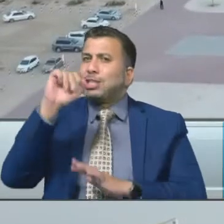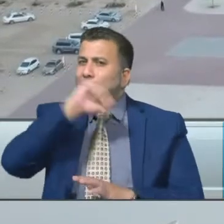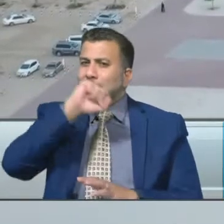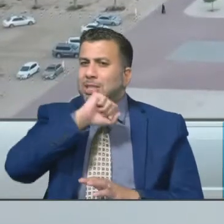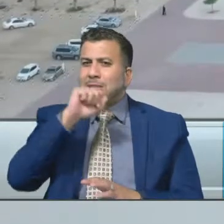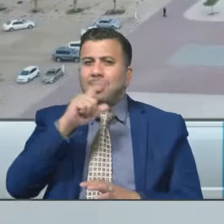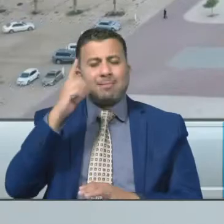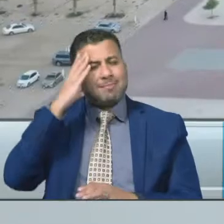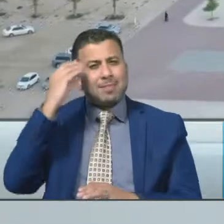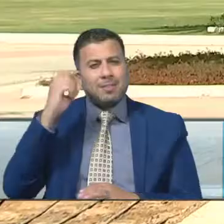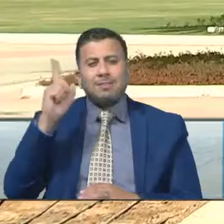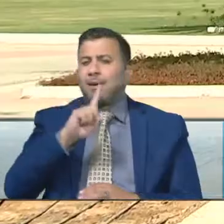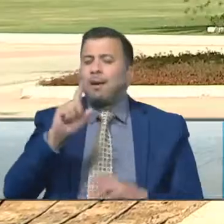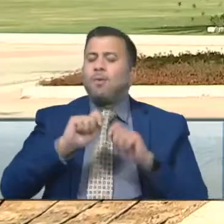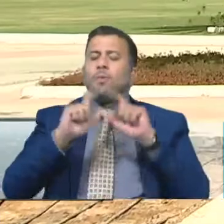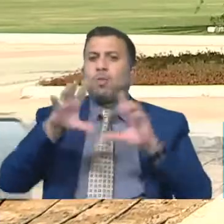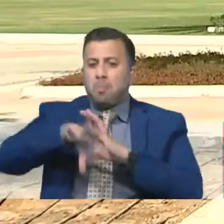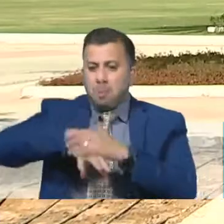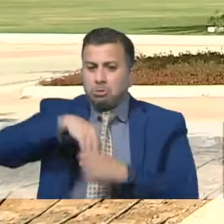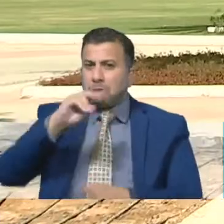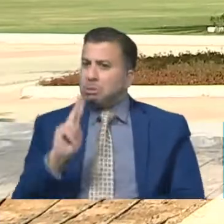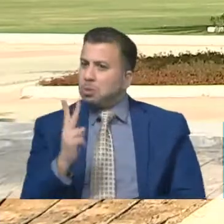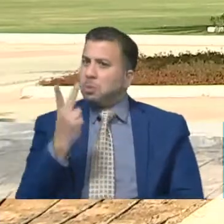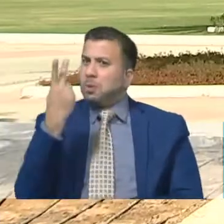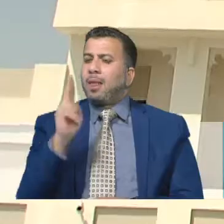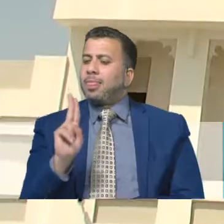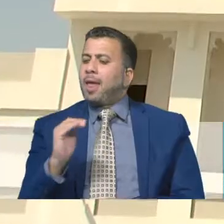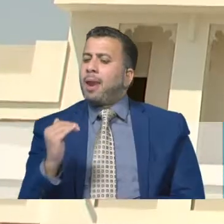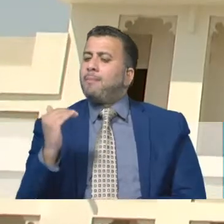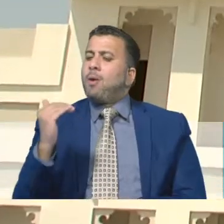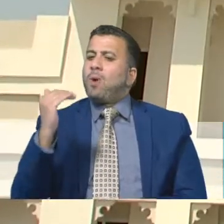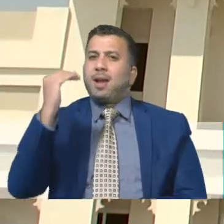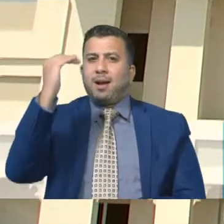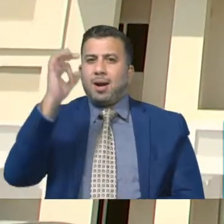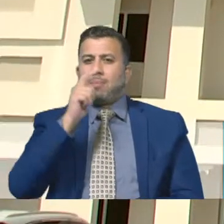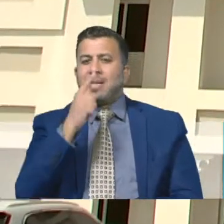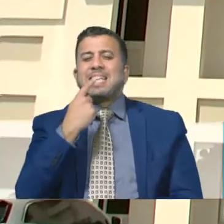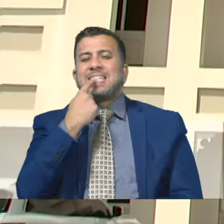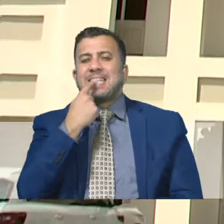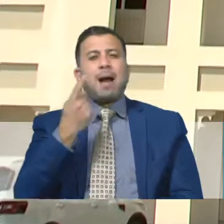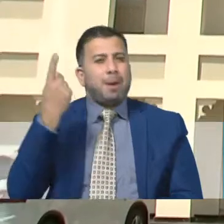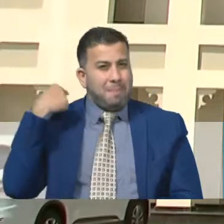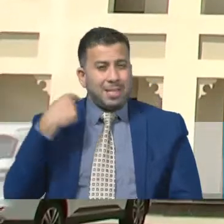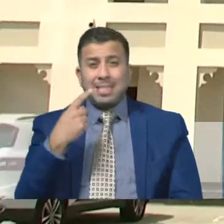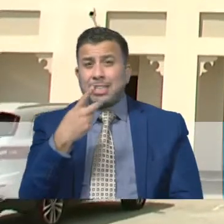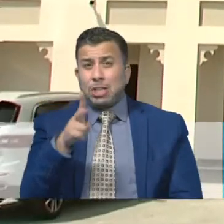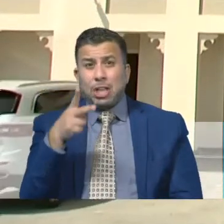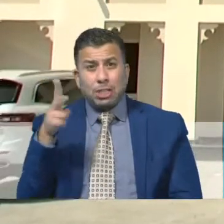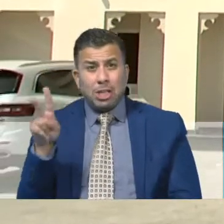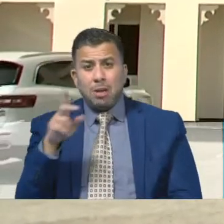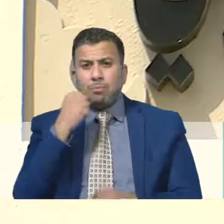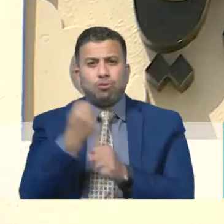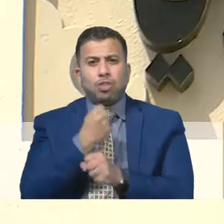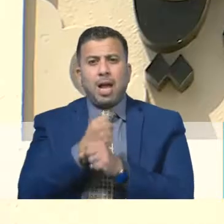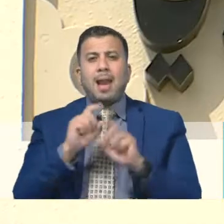لا تغيب عنها شمس المشروعات التطويرية والتنموية. فخلال العام الماضي نفذت دائرة الأشغال